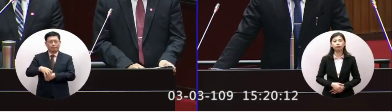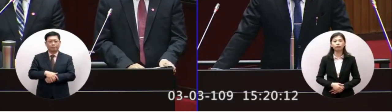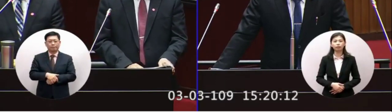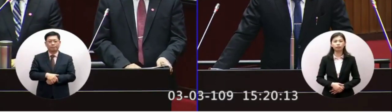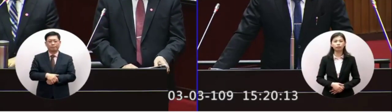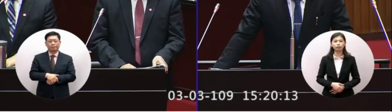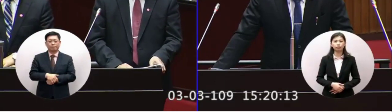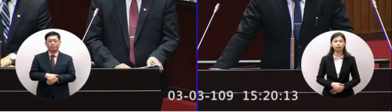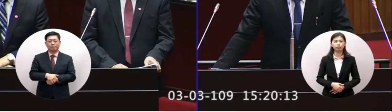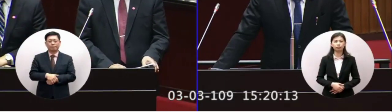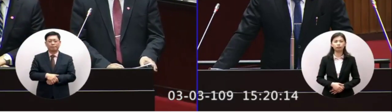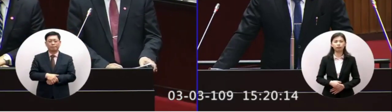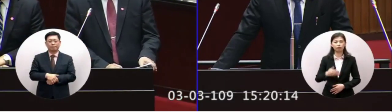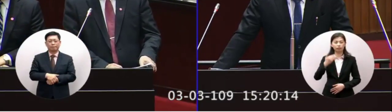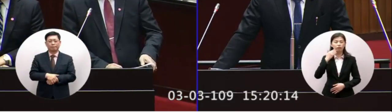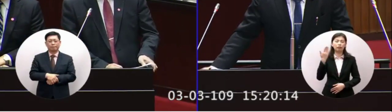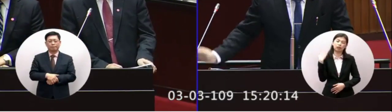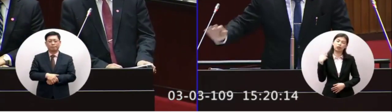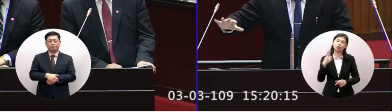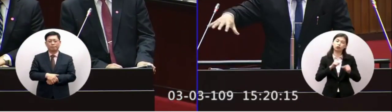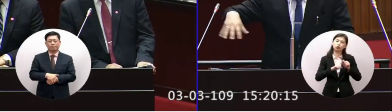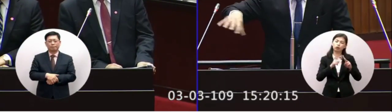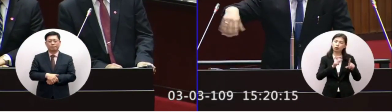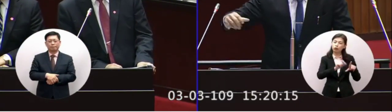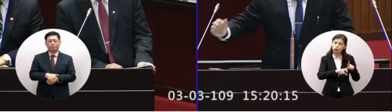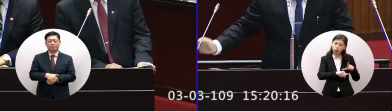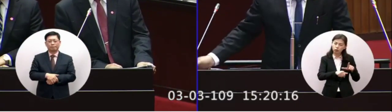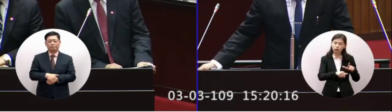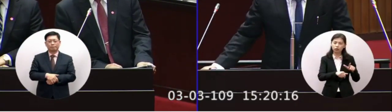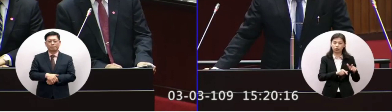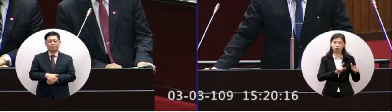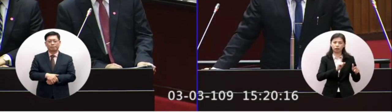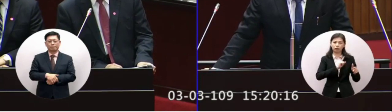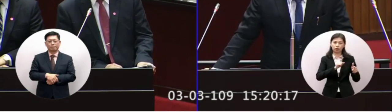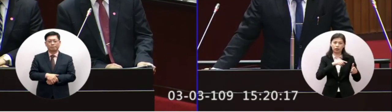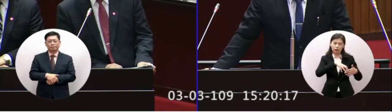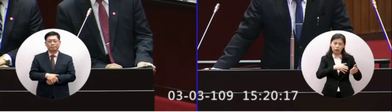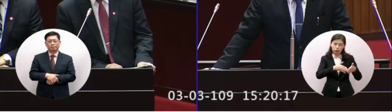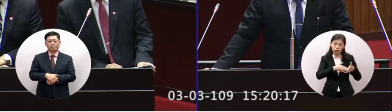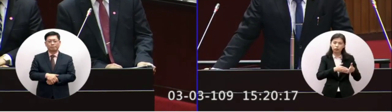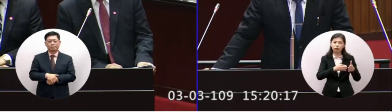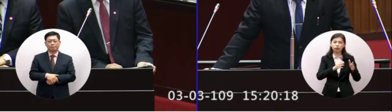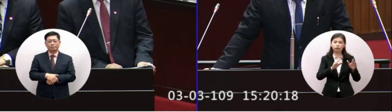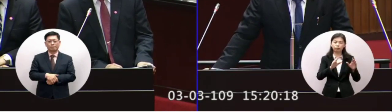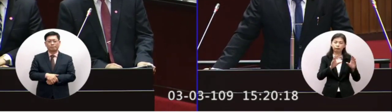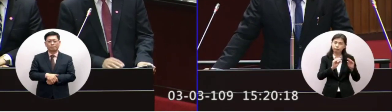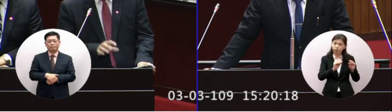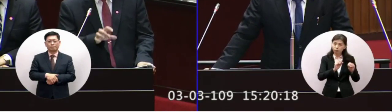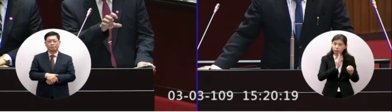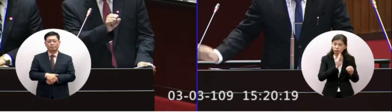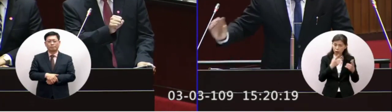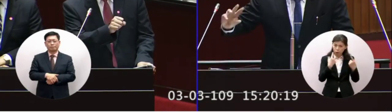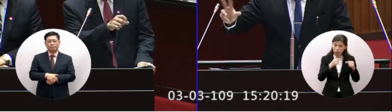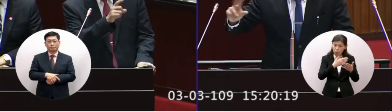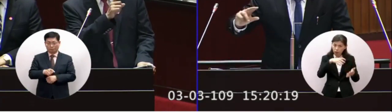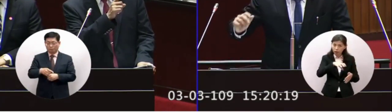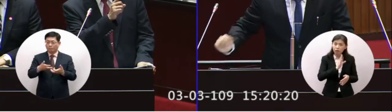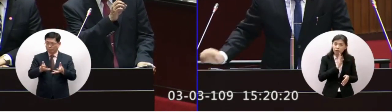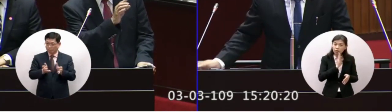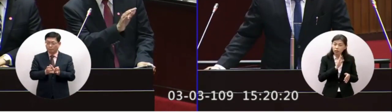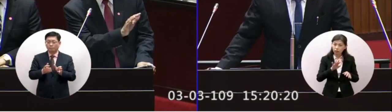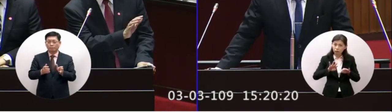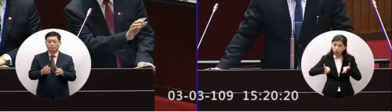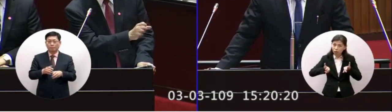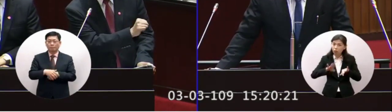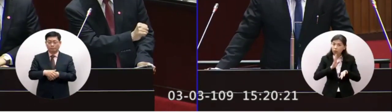好，那如果传统型的中小企业，就是以内需型的这个网站的资讯为主嘛？嗯， 就是以业别